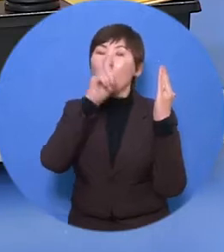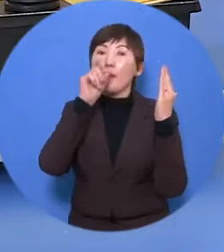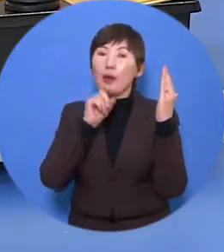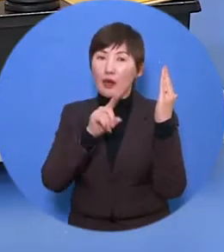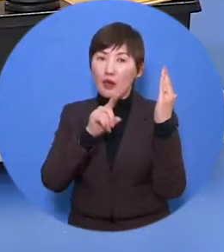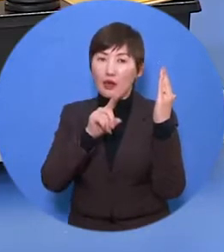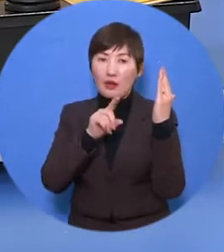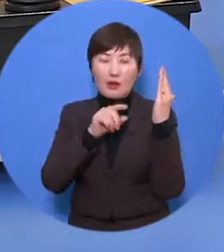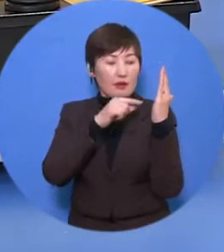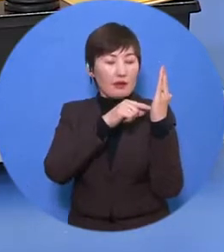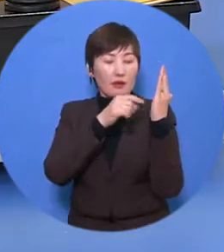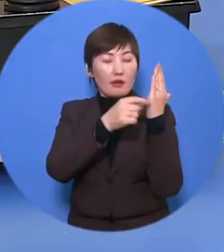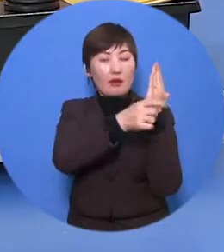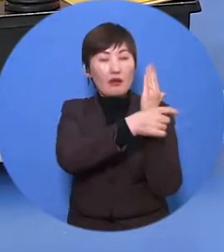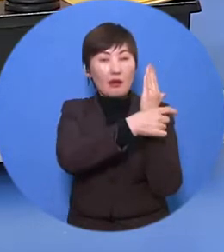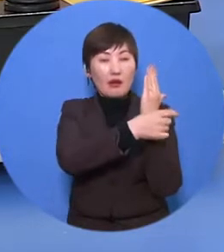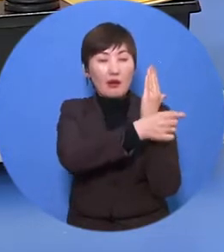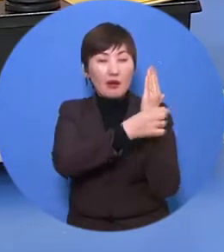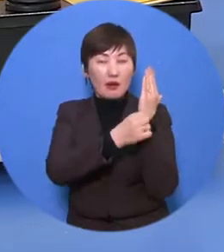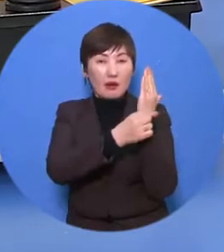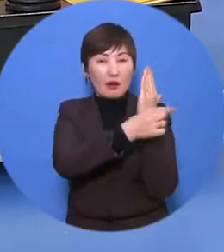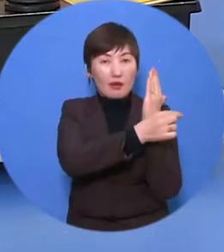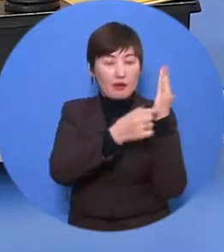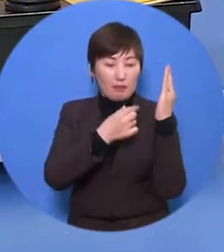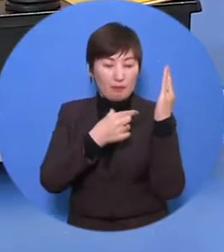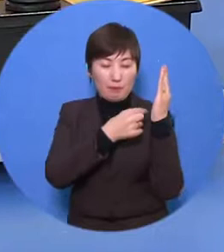Тэнд байгаа бэрс бас урагшаагаа нүүж байгааг анзаарсан бах.